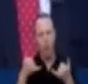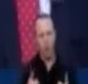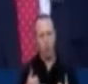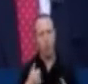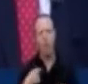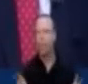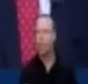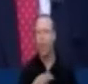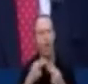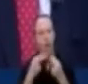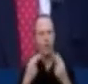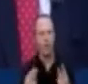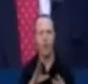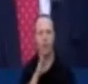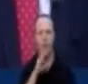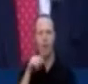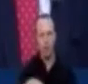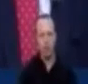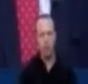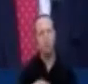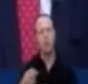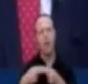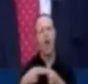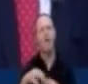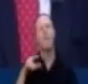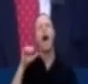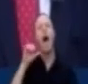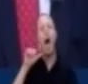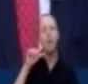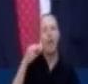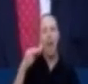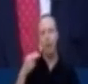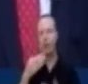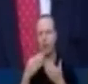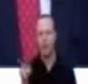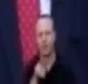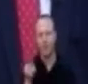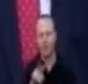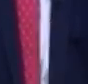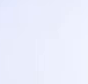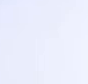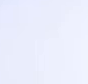לפתור את הבעיה הזאת בקרוב. אמיר והני, תודה רבה שבאתם אליי. תודה רבה, תודה להתראות.